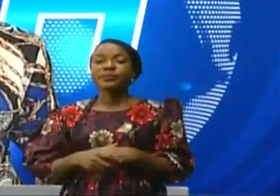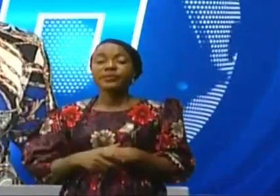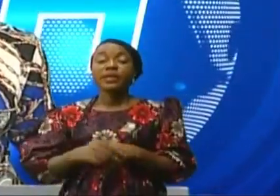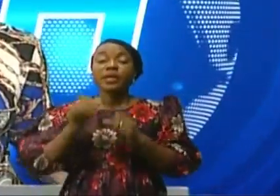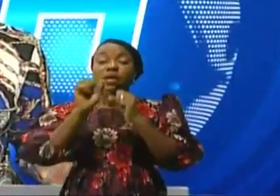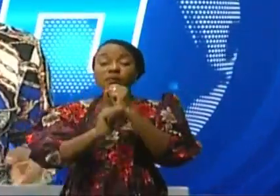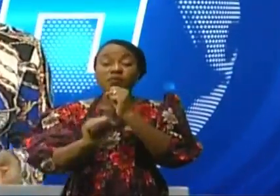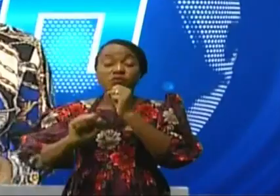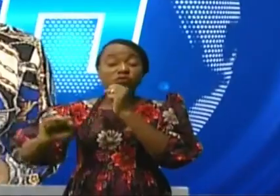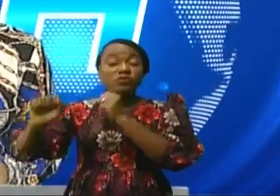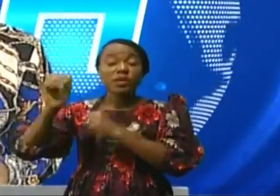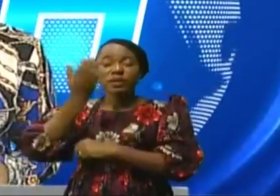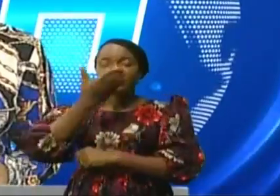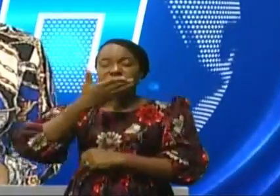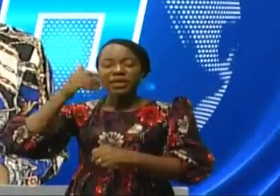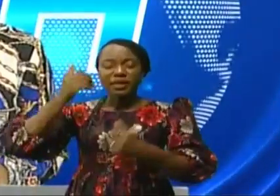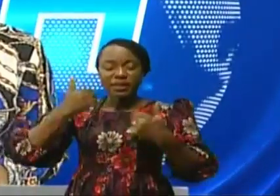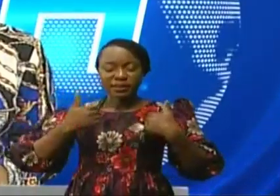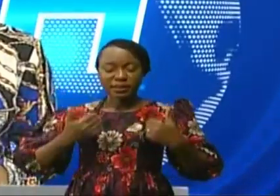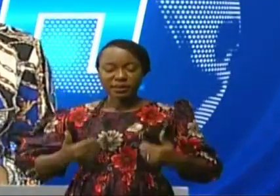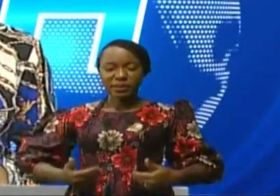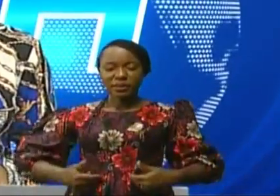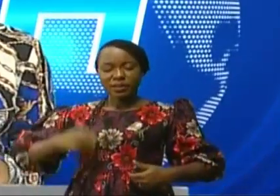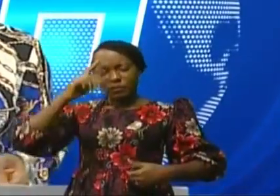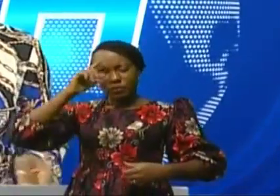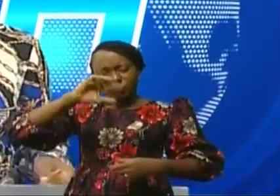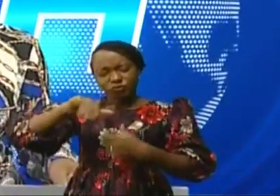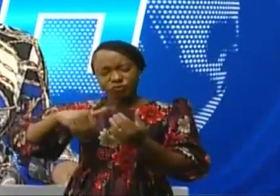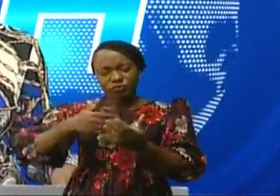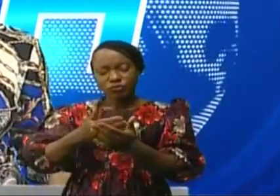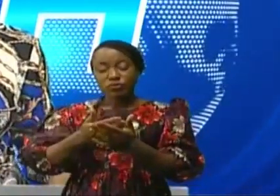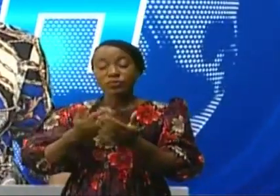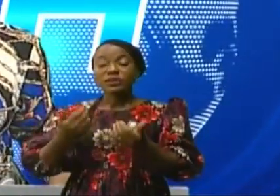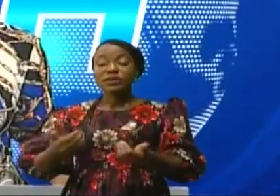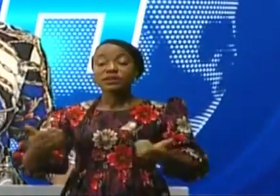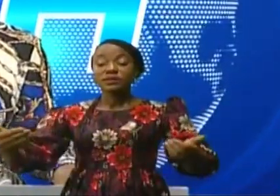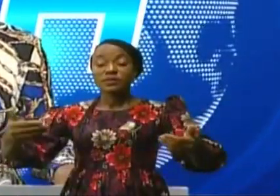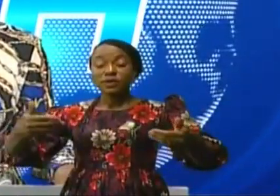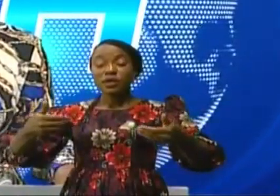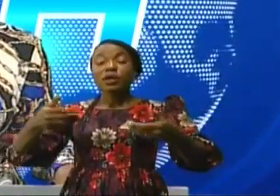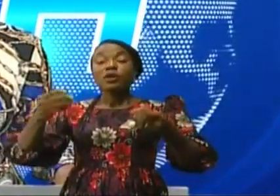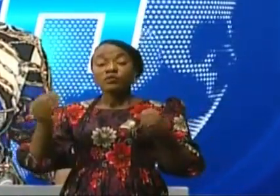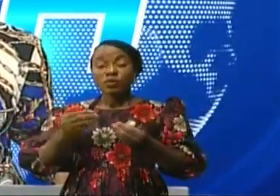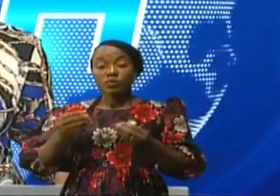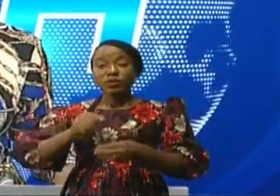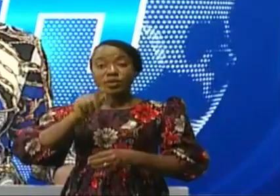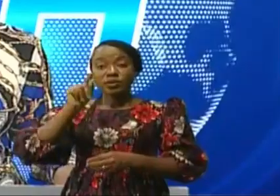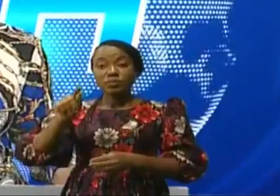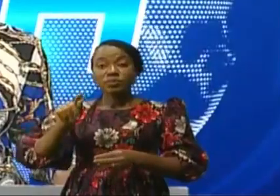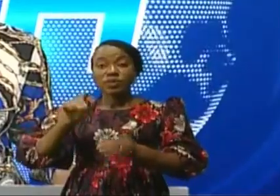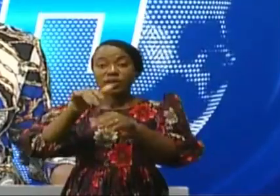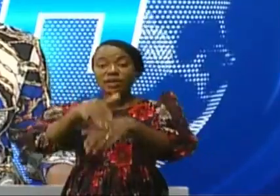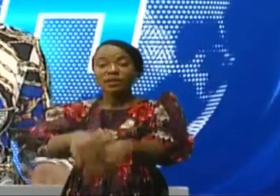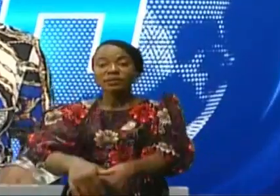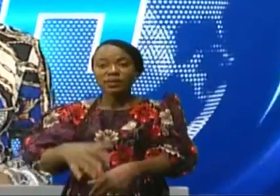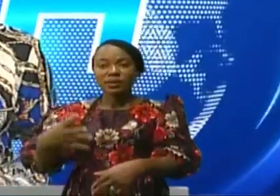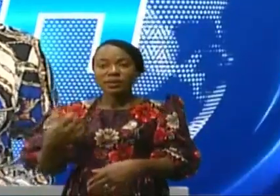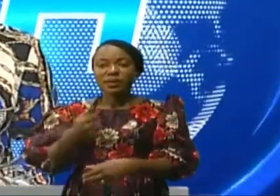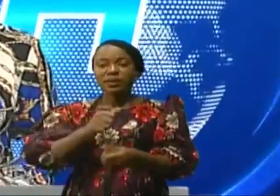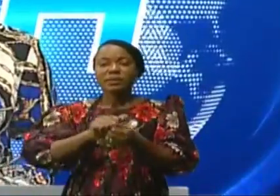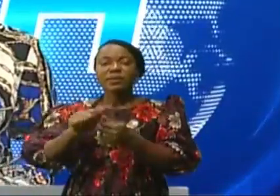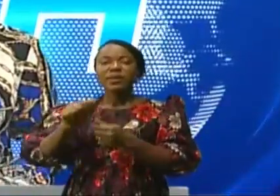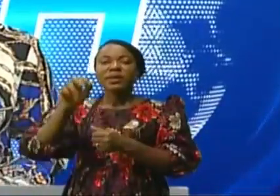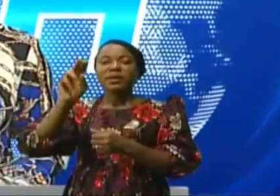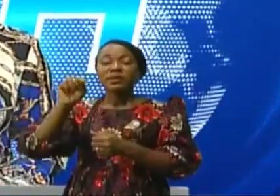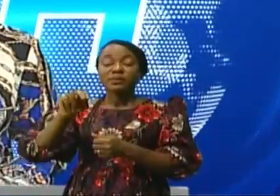Promouvoir une meilleure santé et un bien-être pour tous les enfants et jeunes, c'est un point parmi les engagements importants pris par la MONUSCO